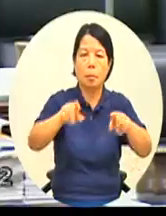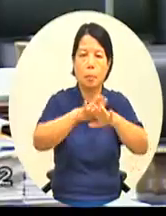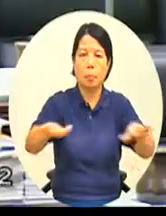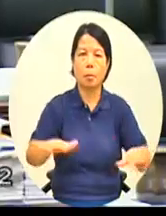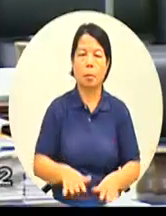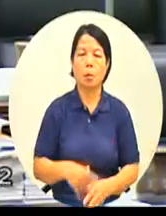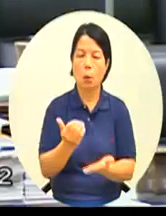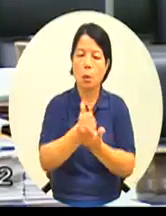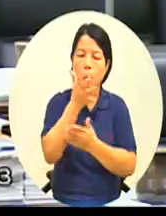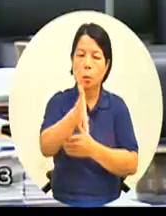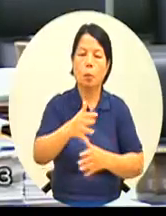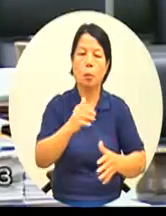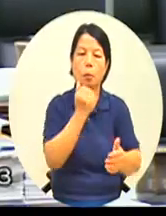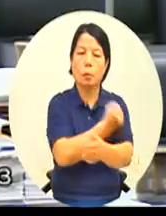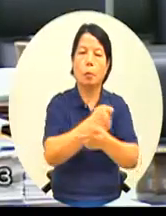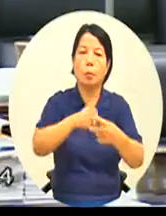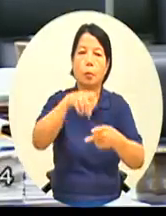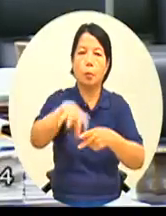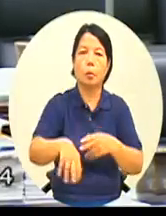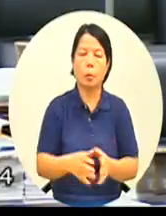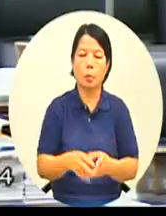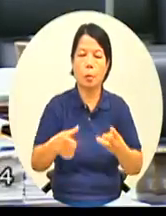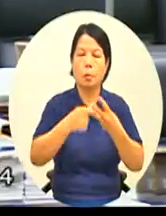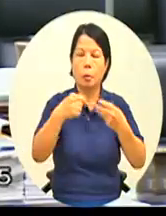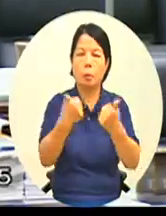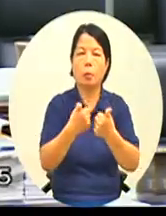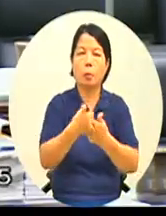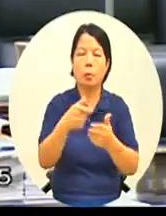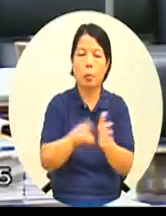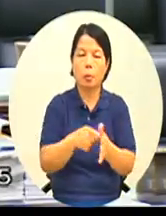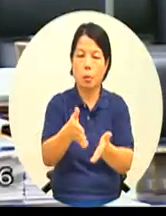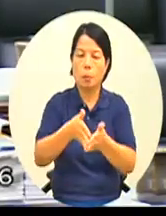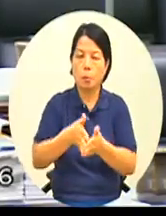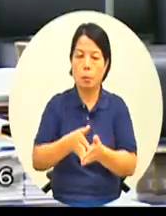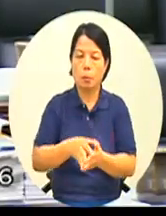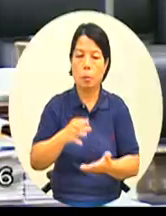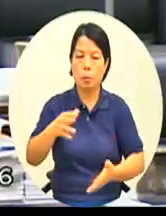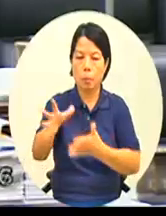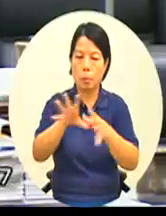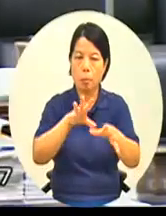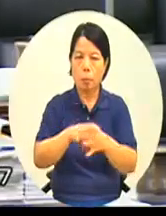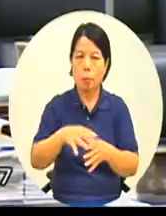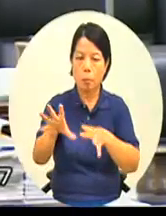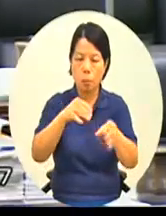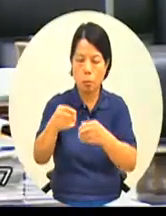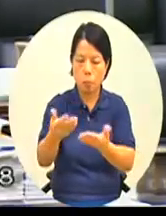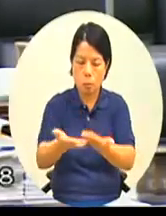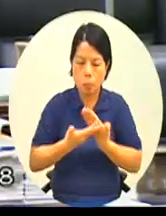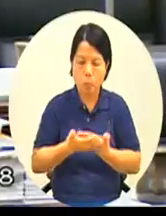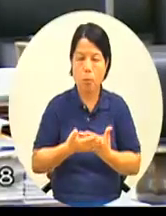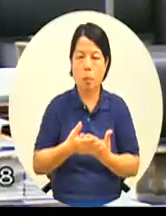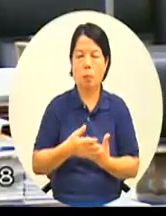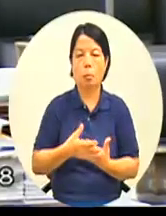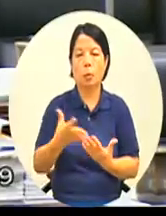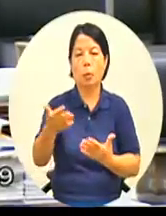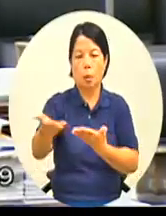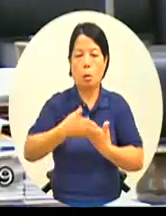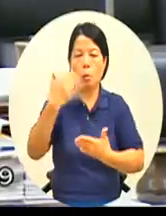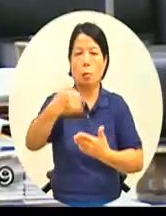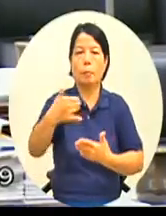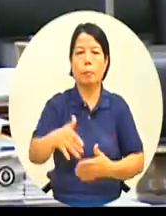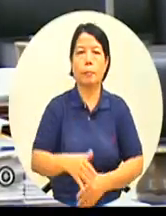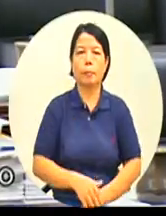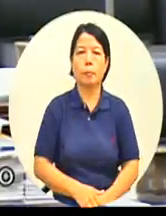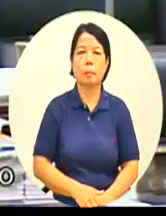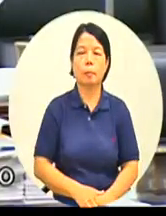就教哈，因为其实我从上次会期所要求的资料到现在我还是没有拿到，所以呢，待会我会再跟